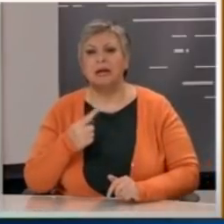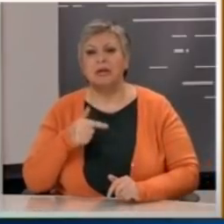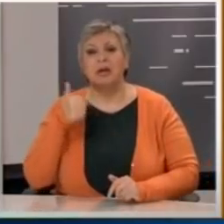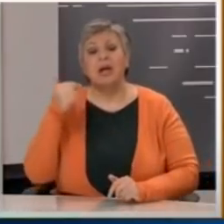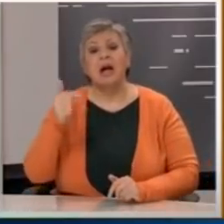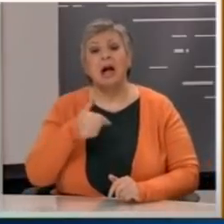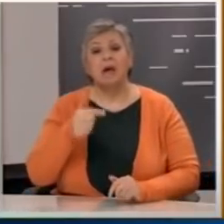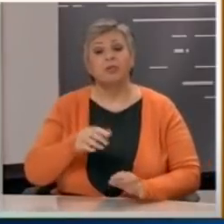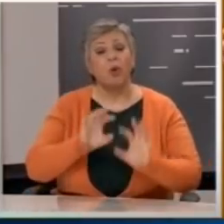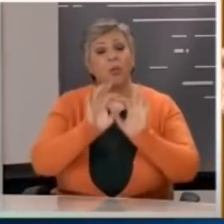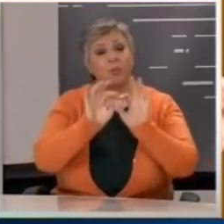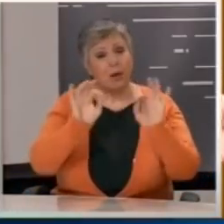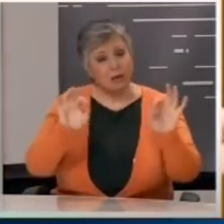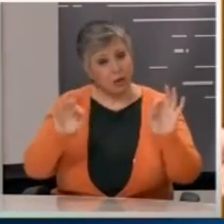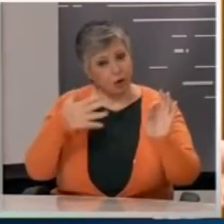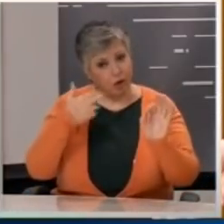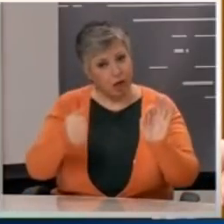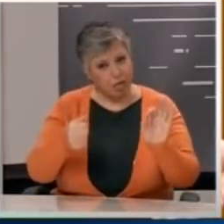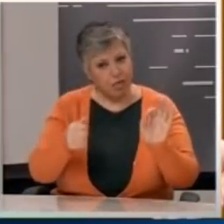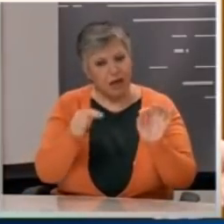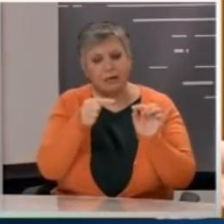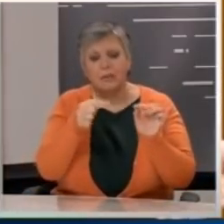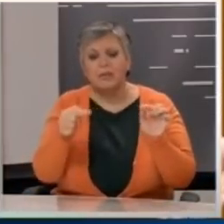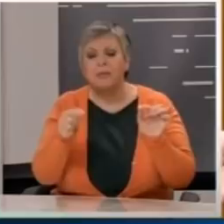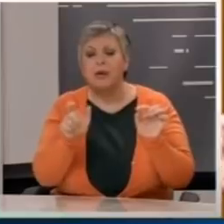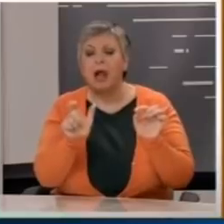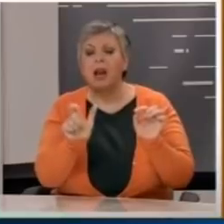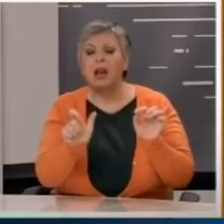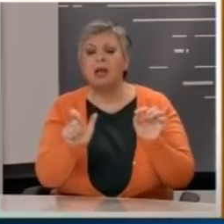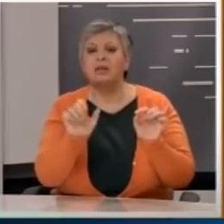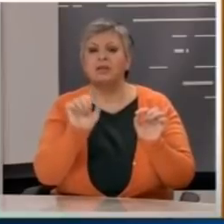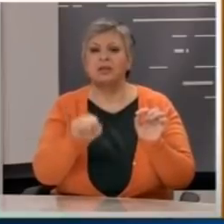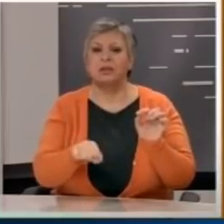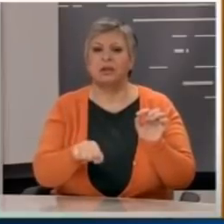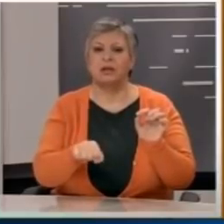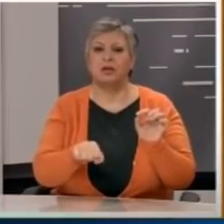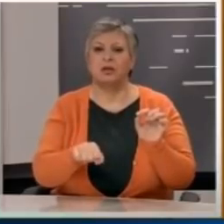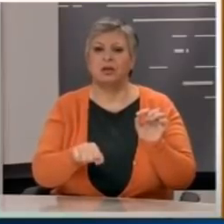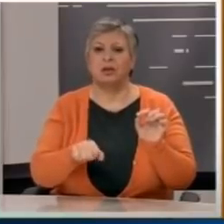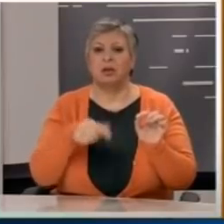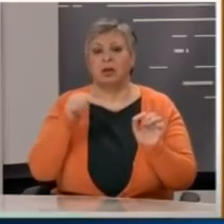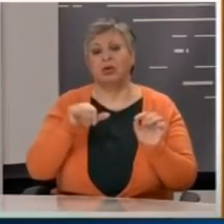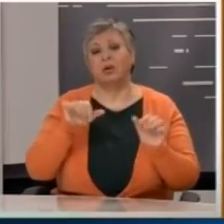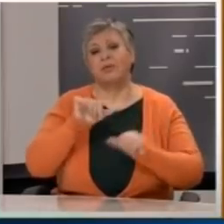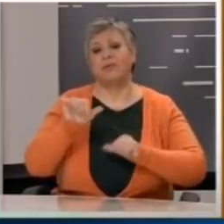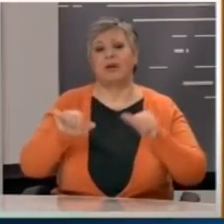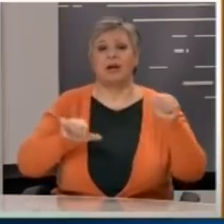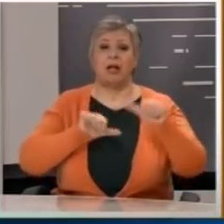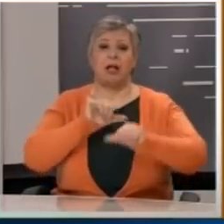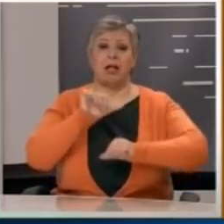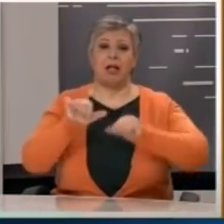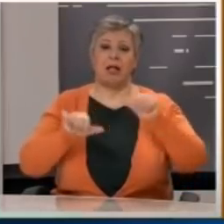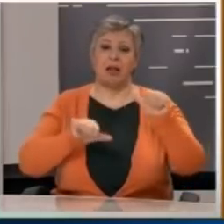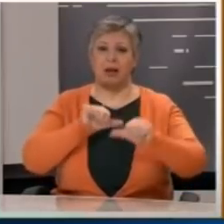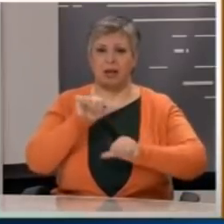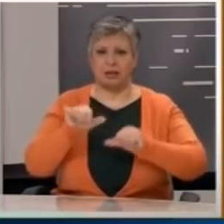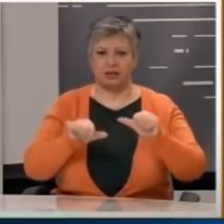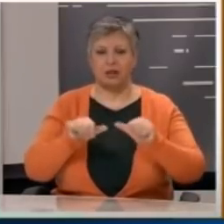Σκόπια. Άρα και η Νέα Δημοκρατία το δίνει. Όχι, το ντουμπάρι τώρα γύρισε. Επειδή είδε τον κόσμο